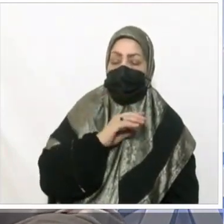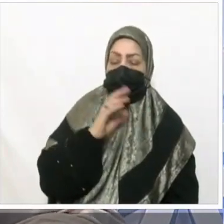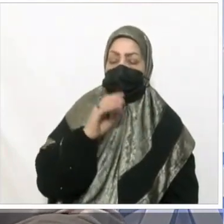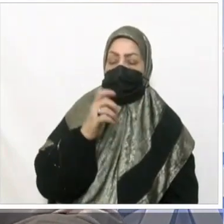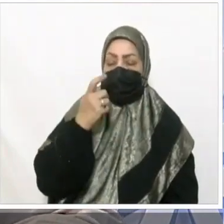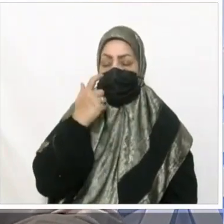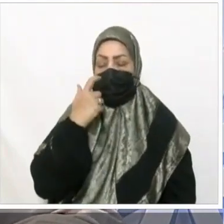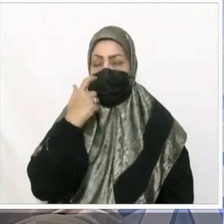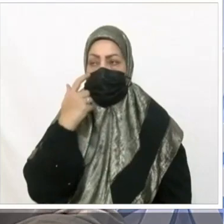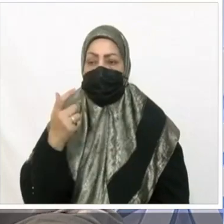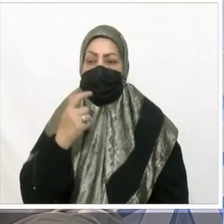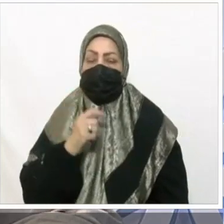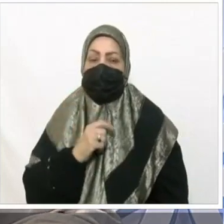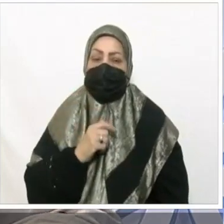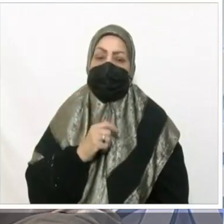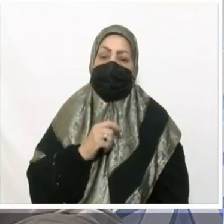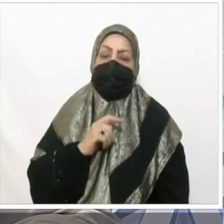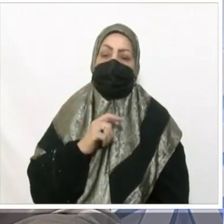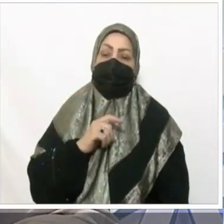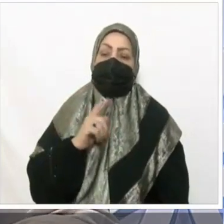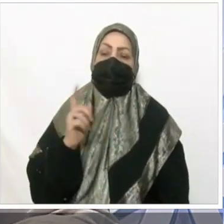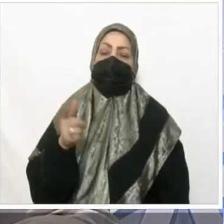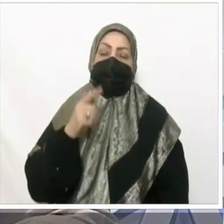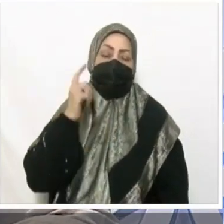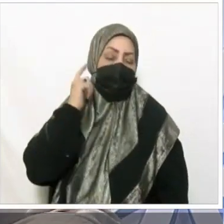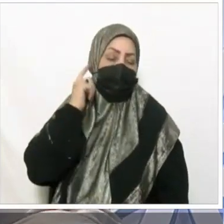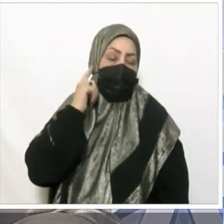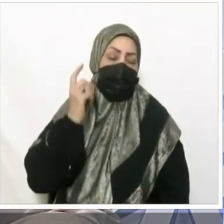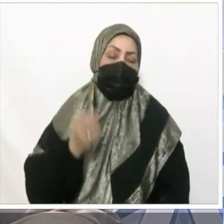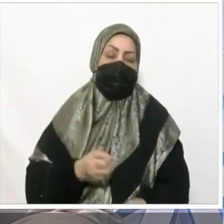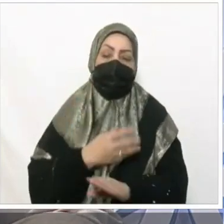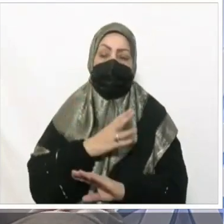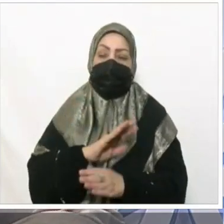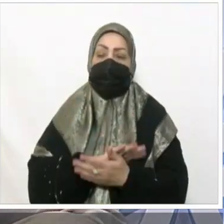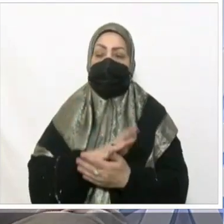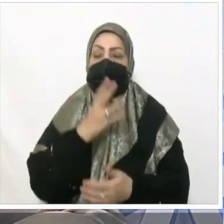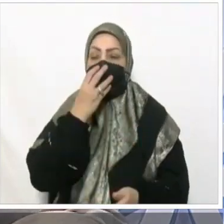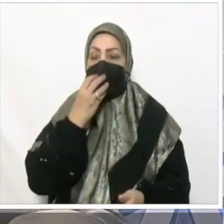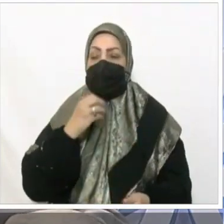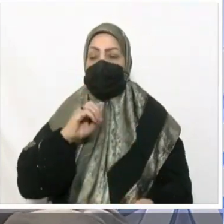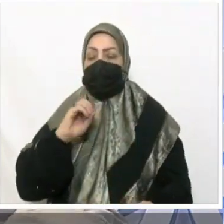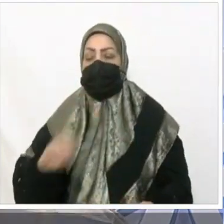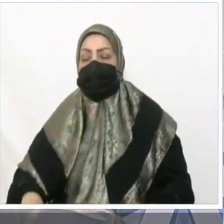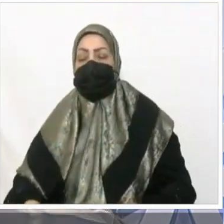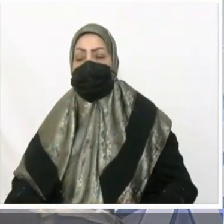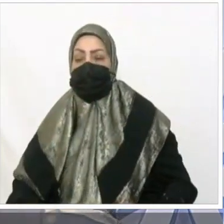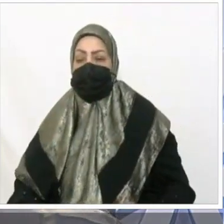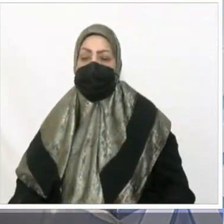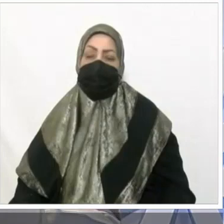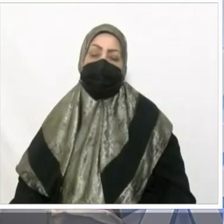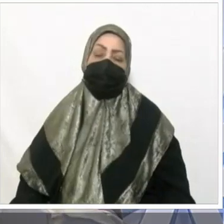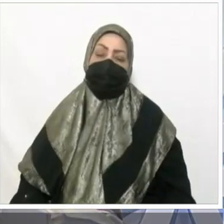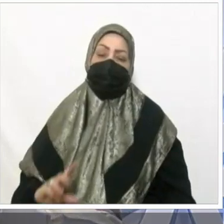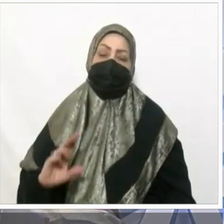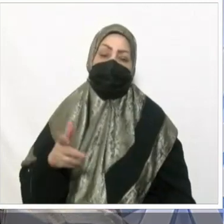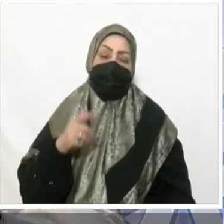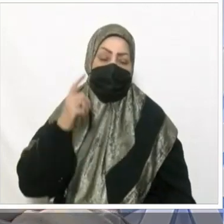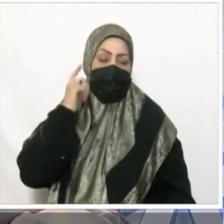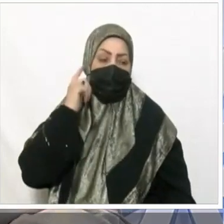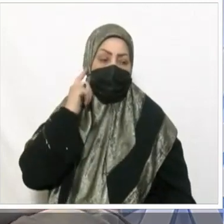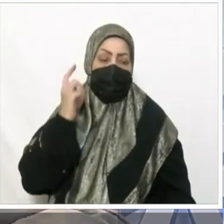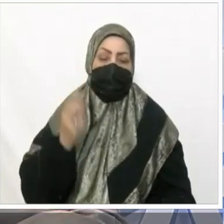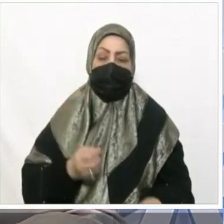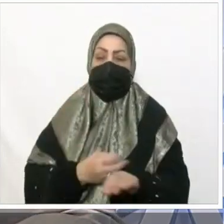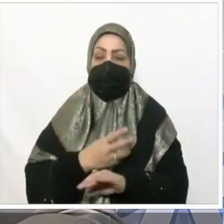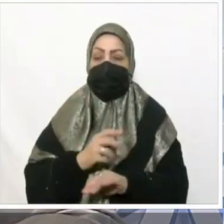الأذان لفظ ما في فمه. لو كان سمع الأذان ثم أكل بلع ما في فمه أو